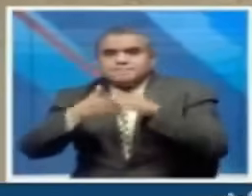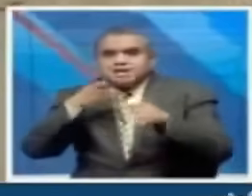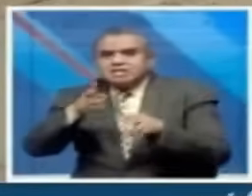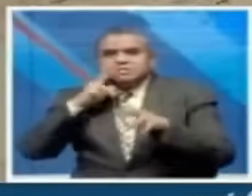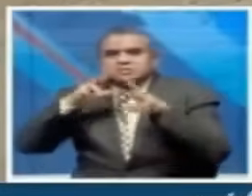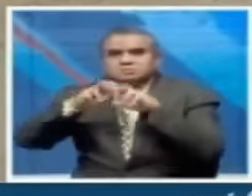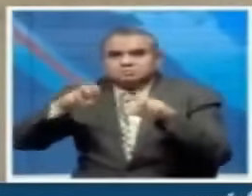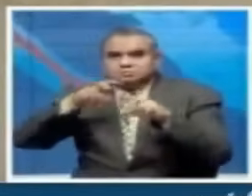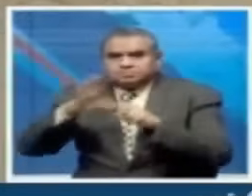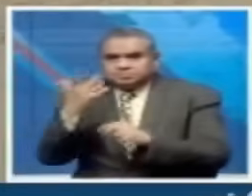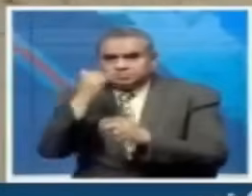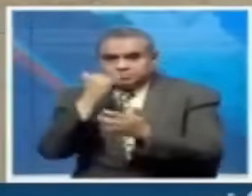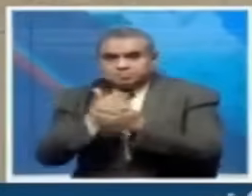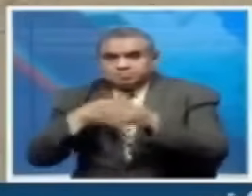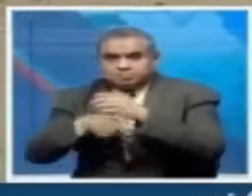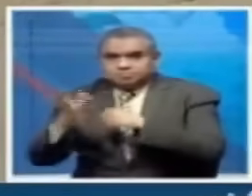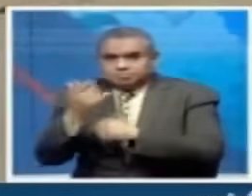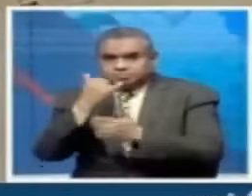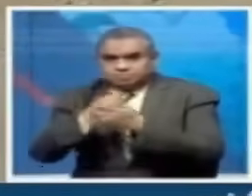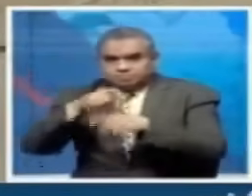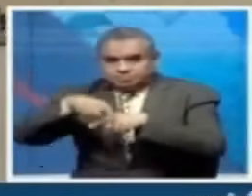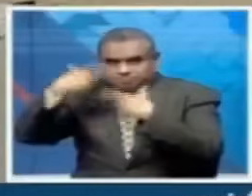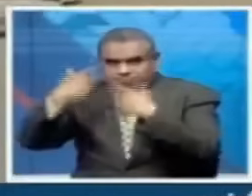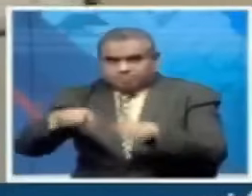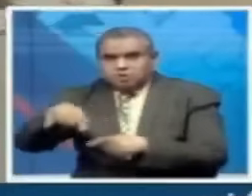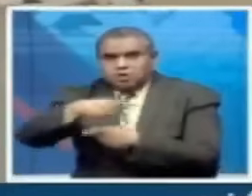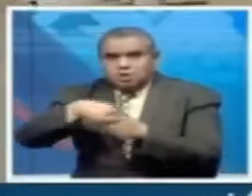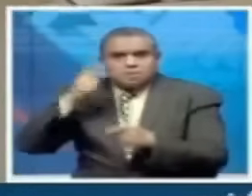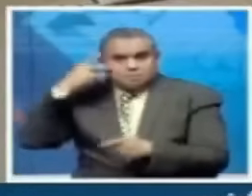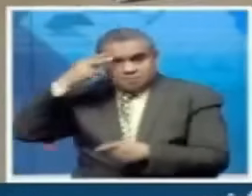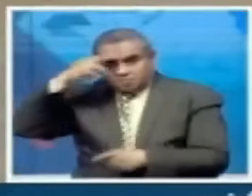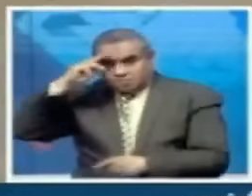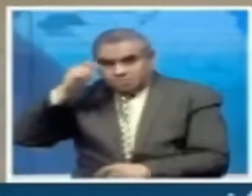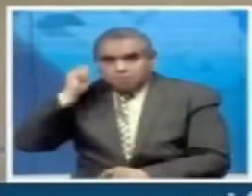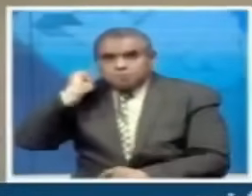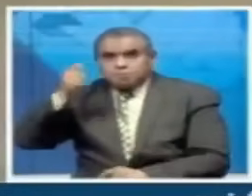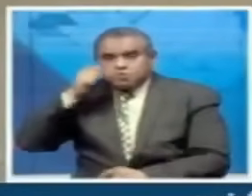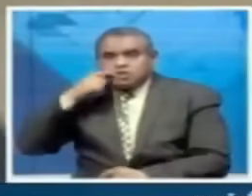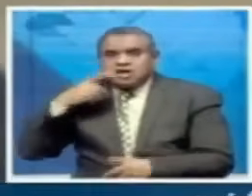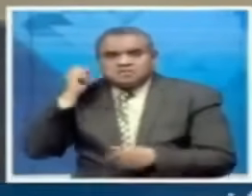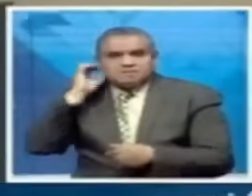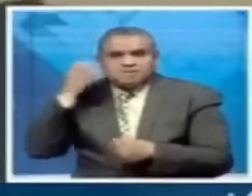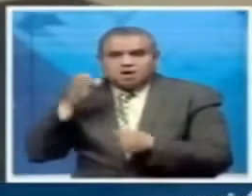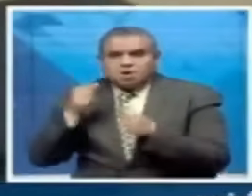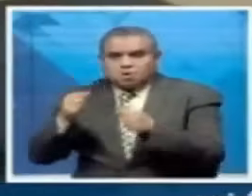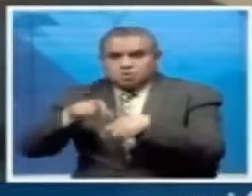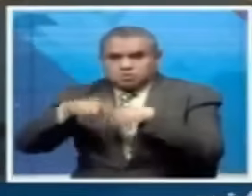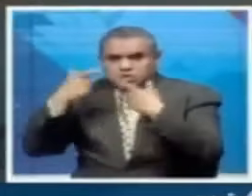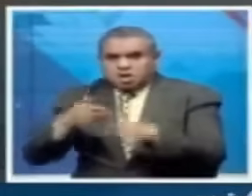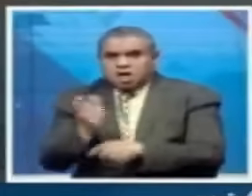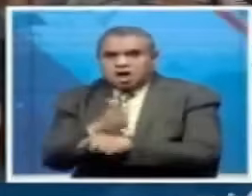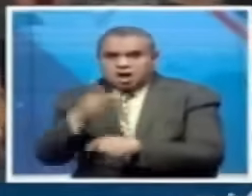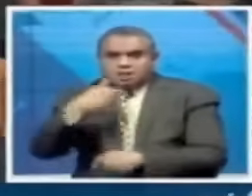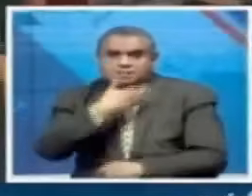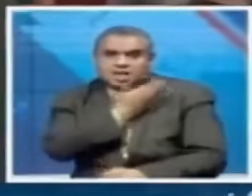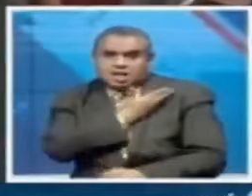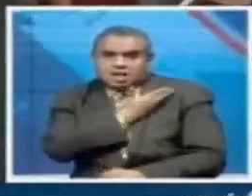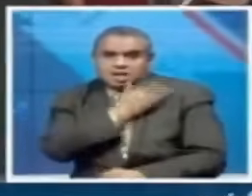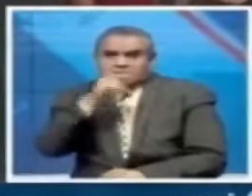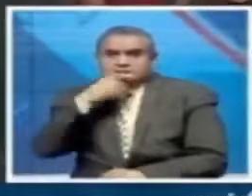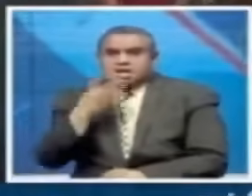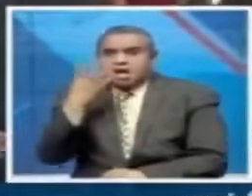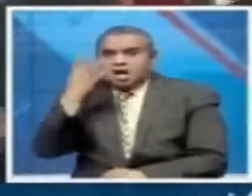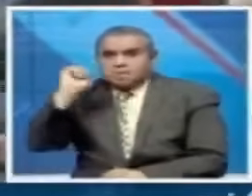منازلهم وممتلكاتهم في محيط مستشفى القدس في تل الهوى غرب مدينة غزة، ما أدى إلى إصابة 4